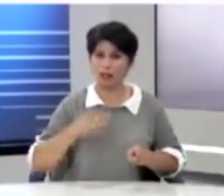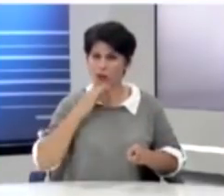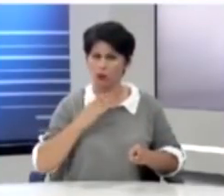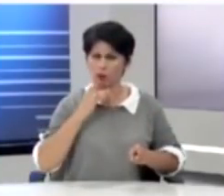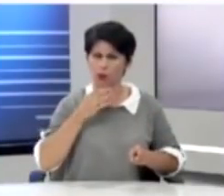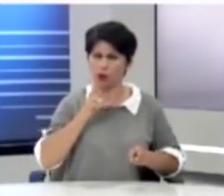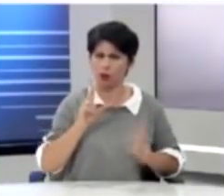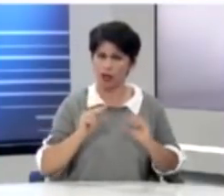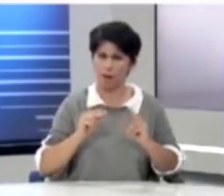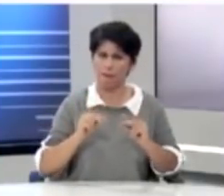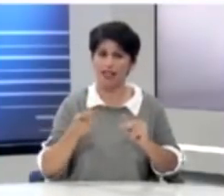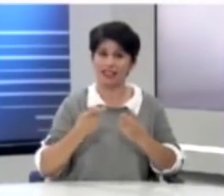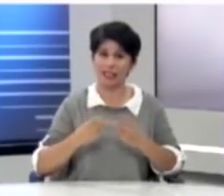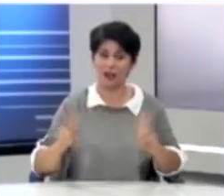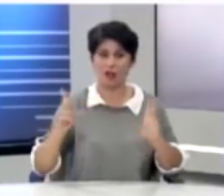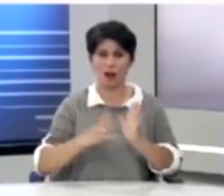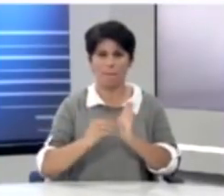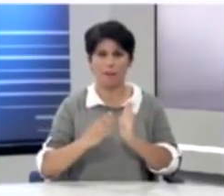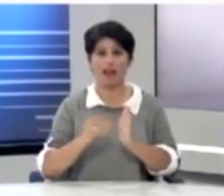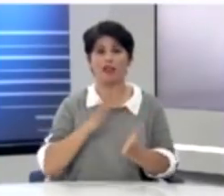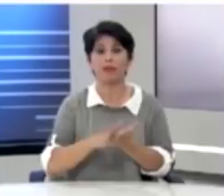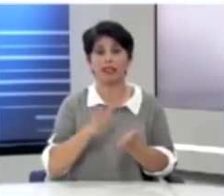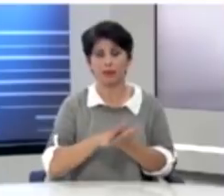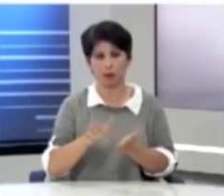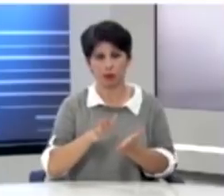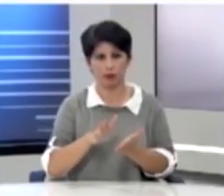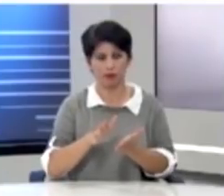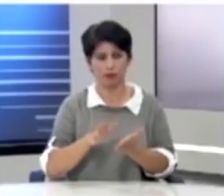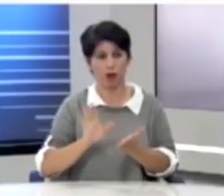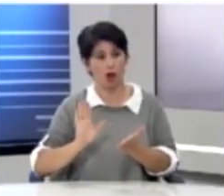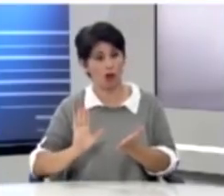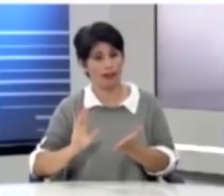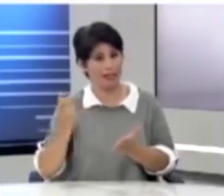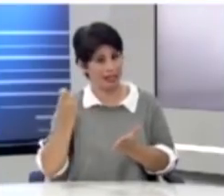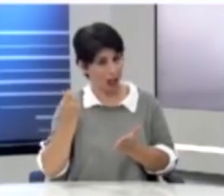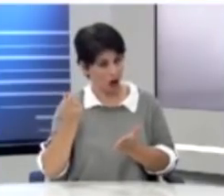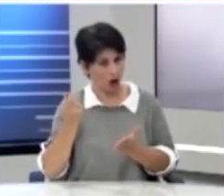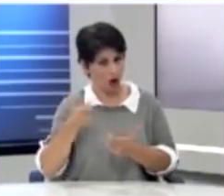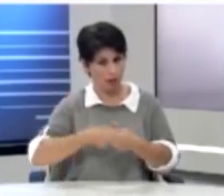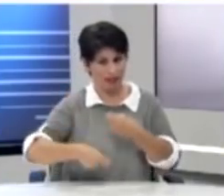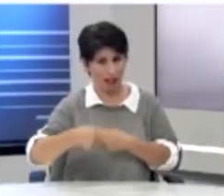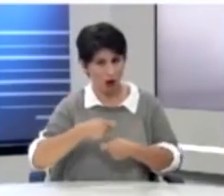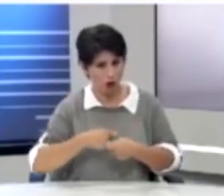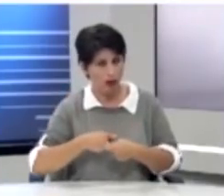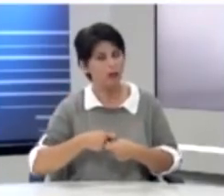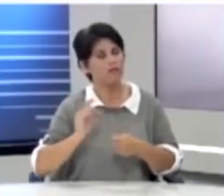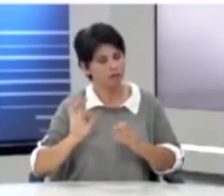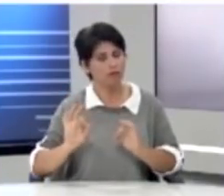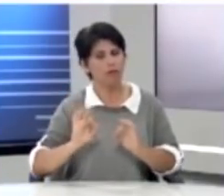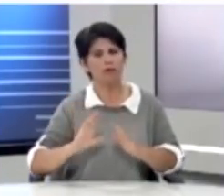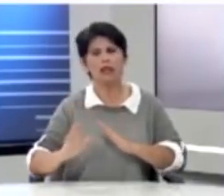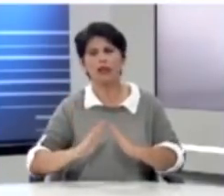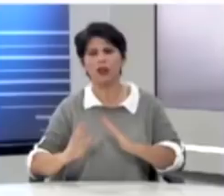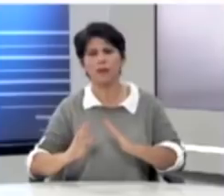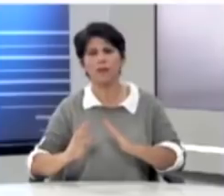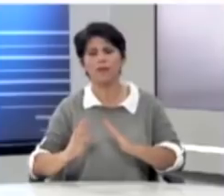μιλάτε για την ελευθερία, για παράδειγμα, του τύπου και πως η οικονομία της αγοράς κανονίζει